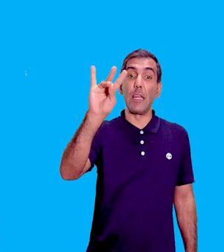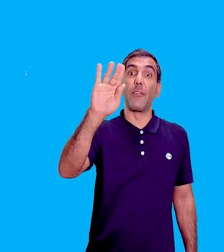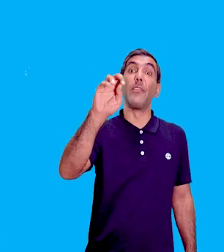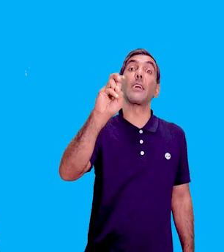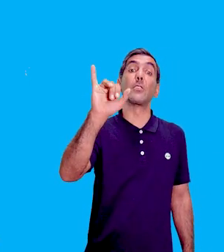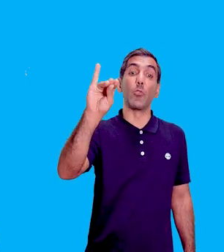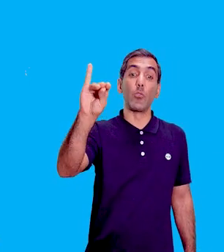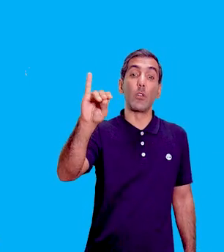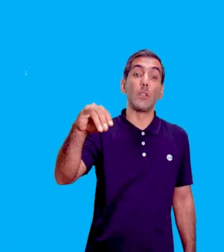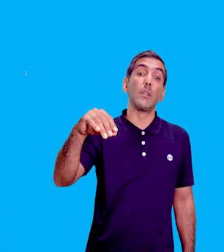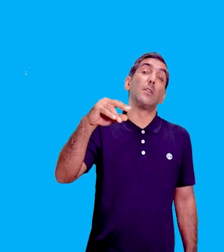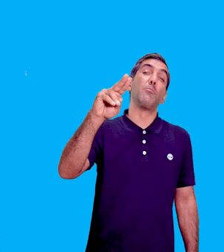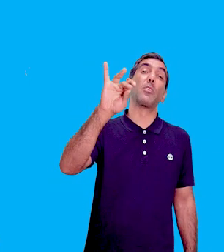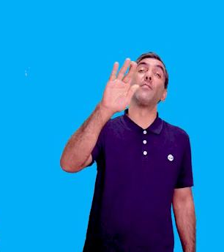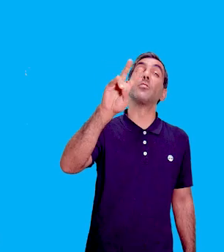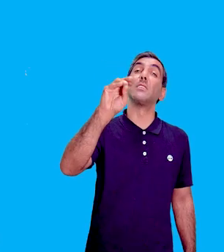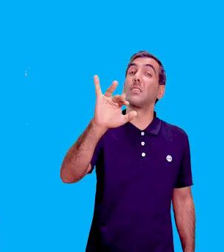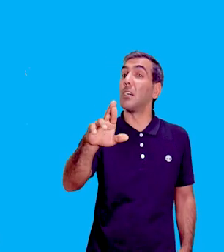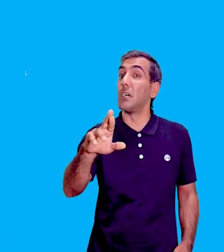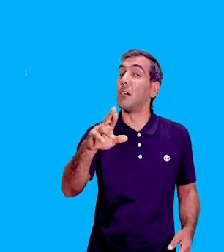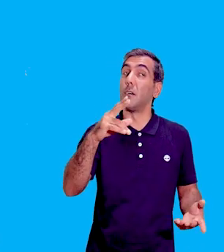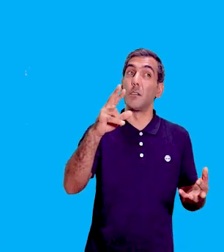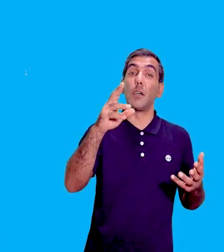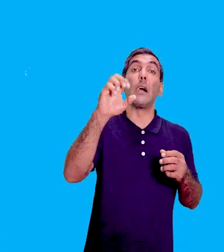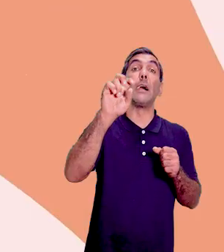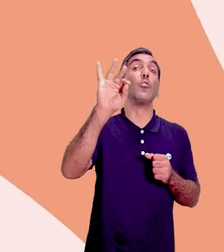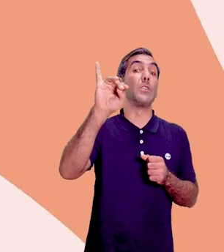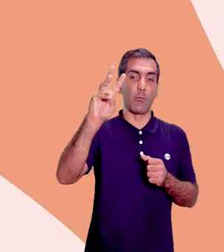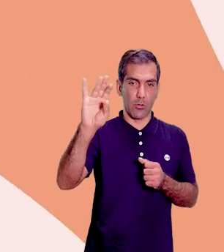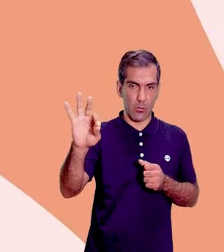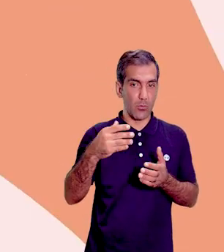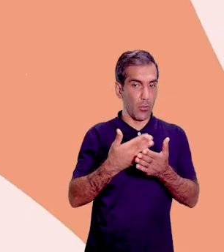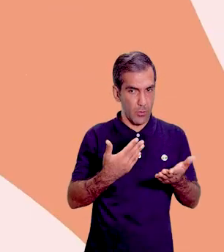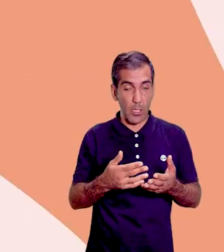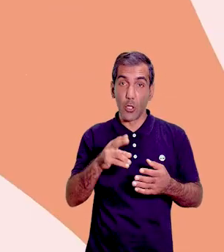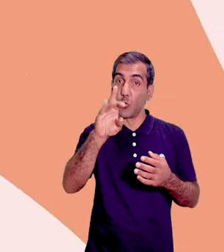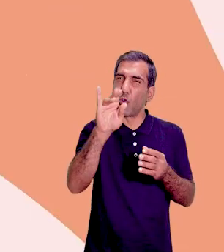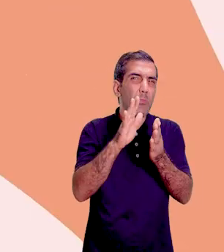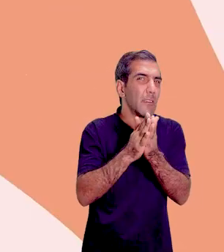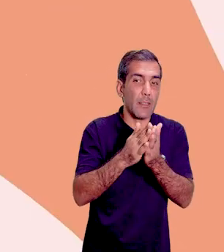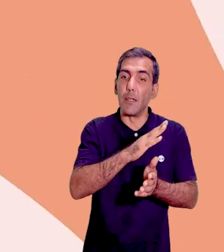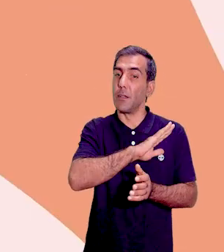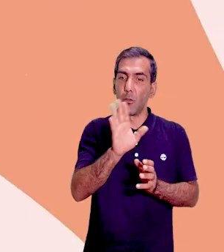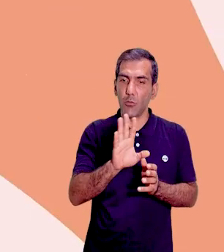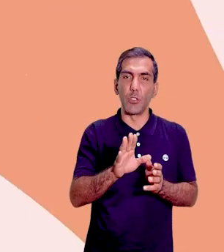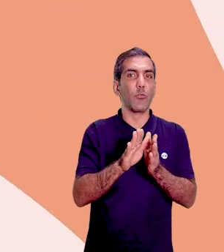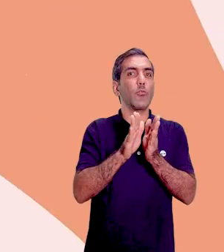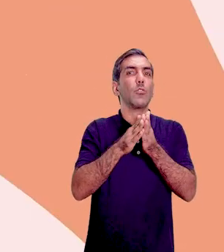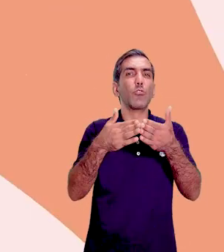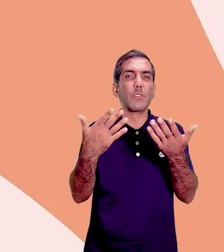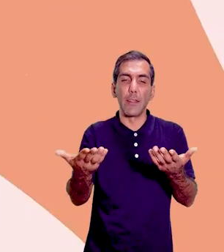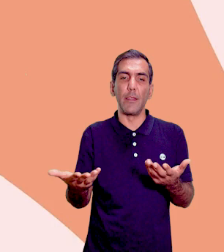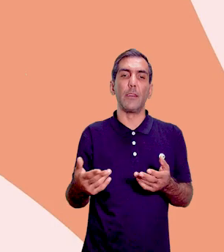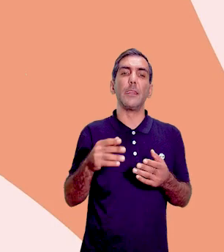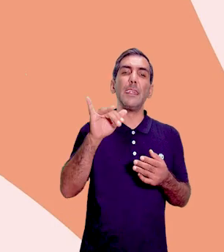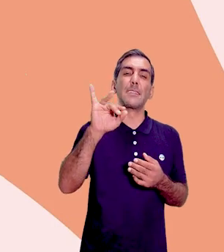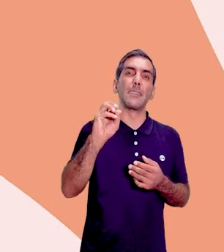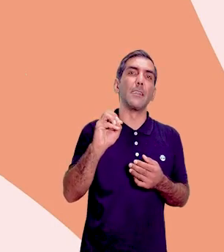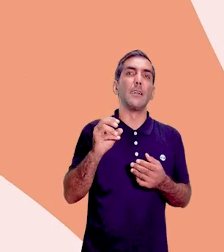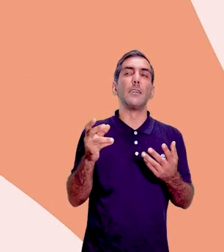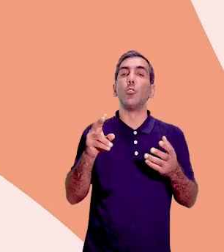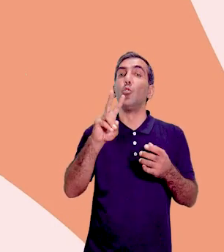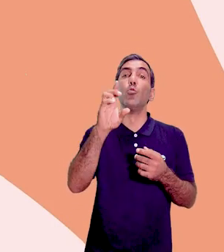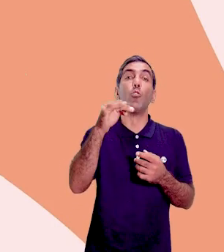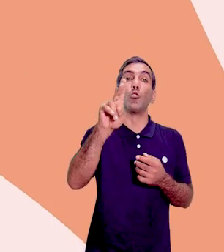adatça 3-4 derman kombinasiýasyndan ibaret bolýar. Ayıb ýokanjyny anyklamak üçin barlyklar gizlilik şertlerine